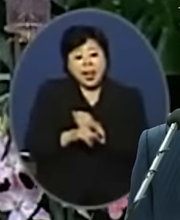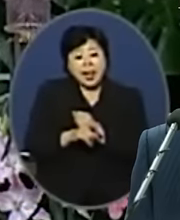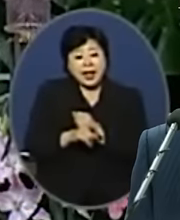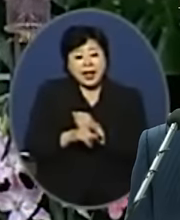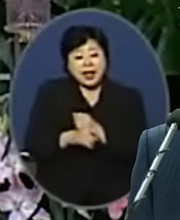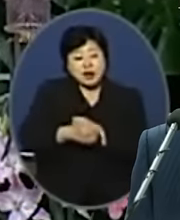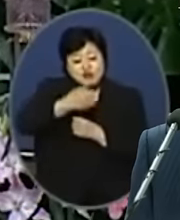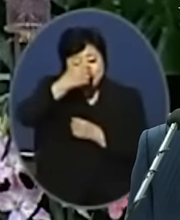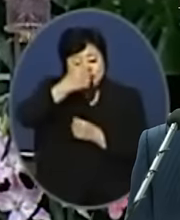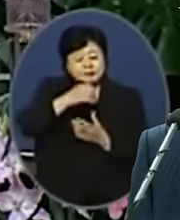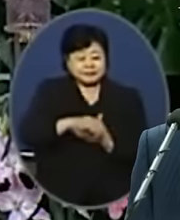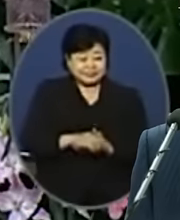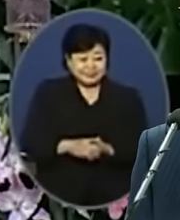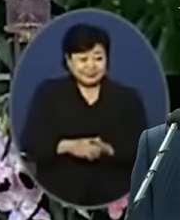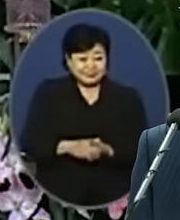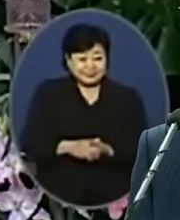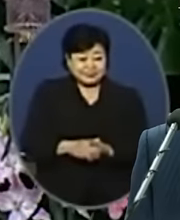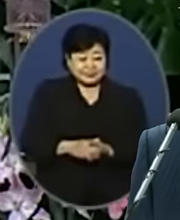꿈을